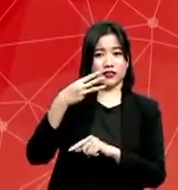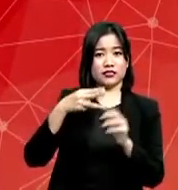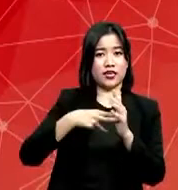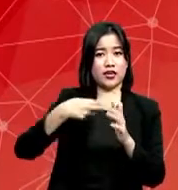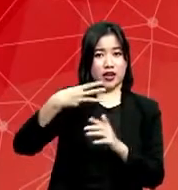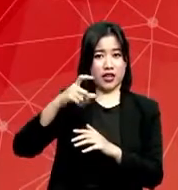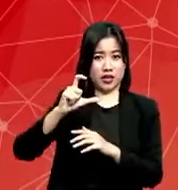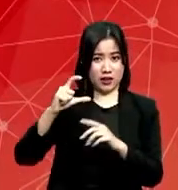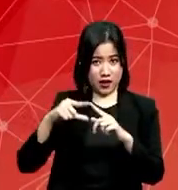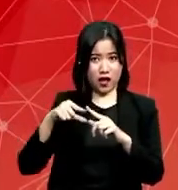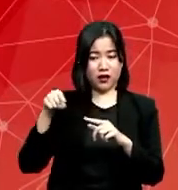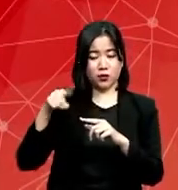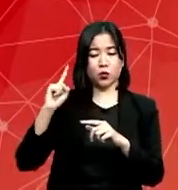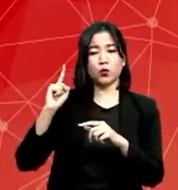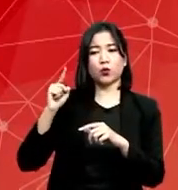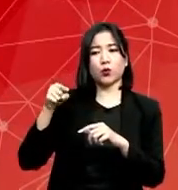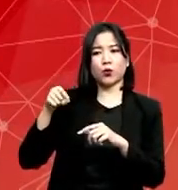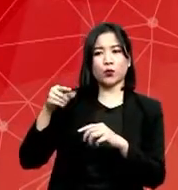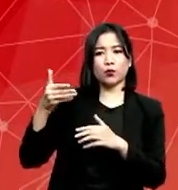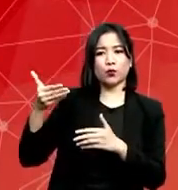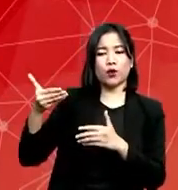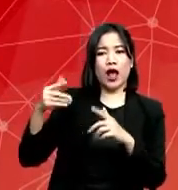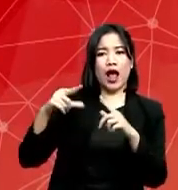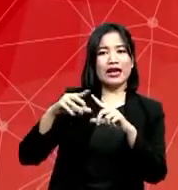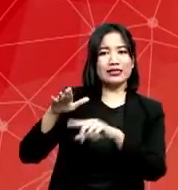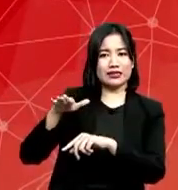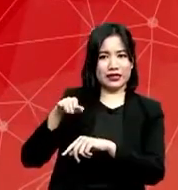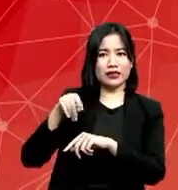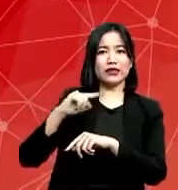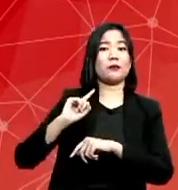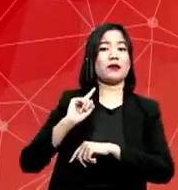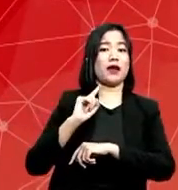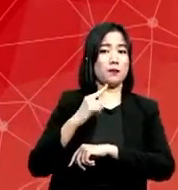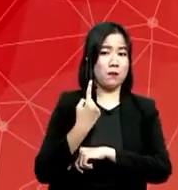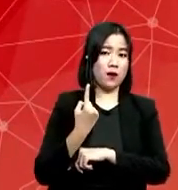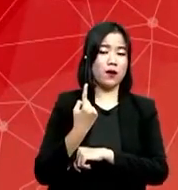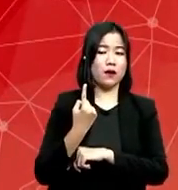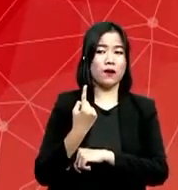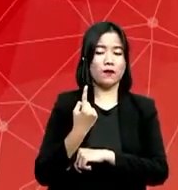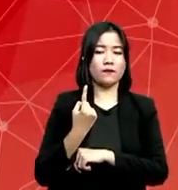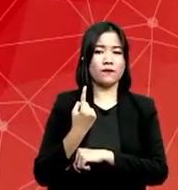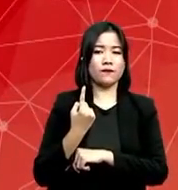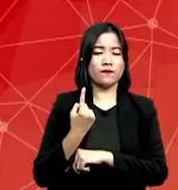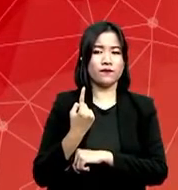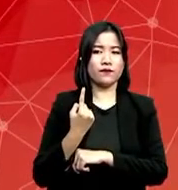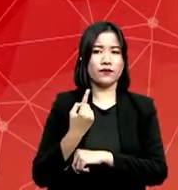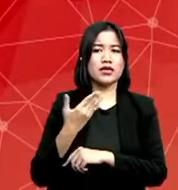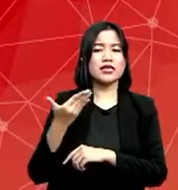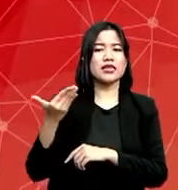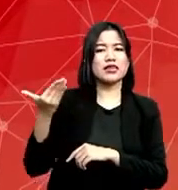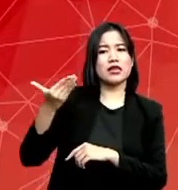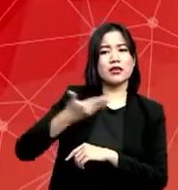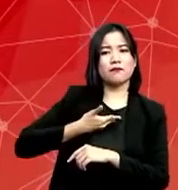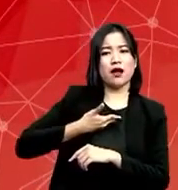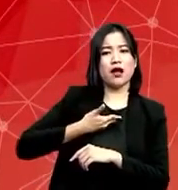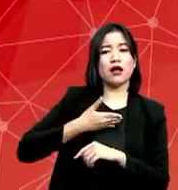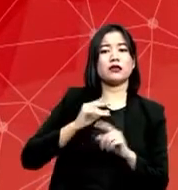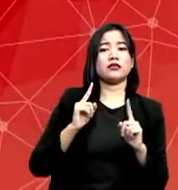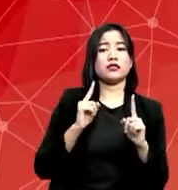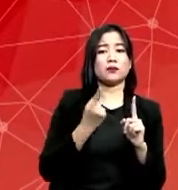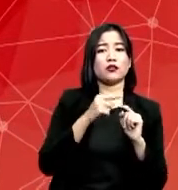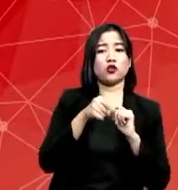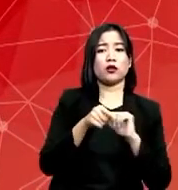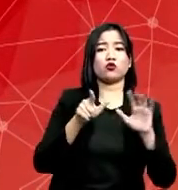COVAX atau Gavi, itu untuk putaran pertama kita akan mendapatkan